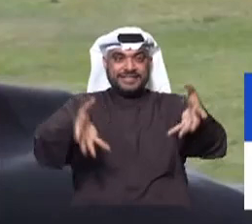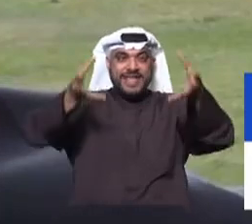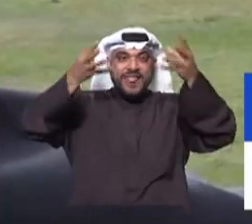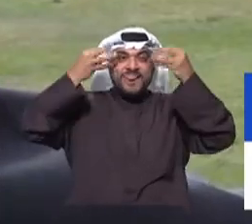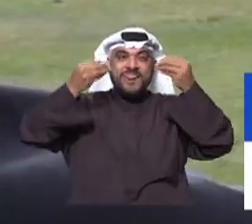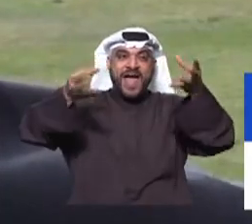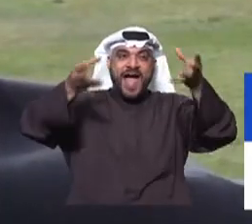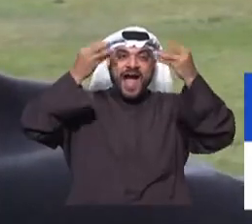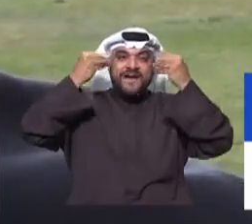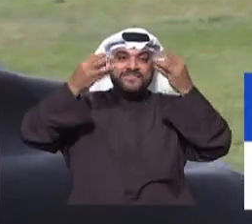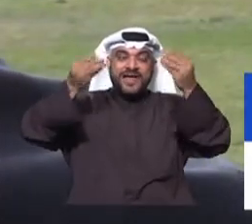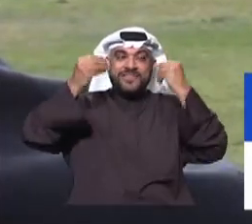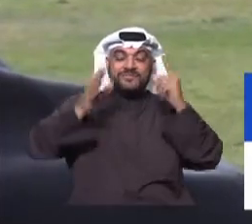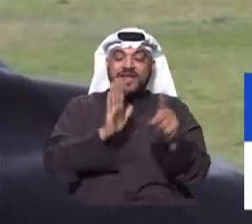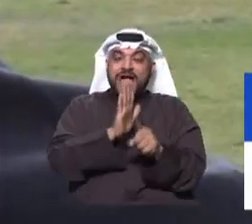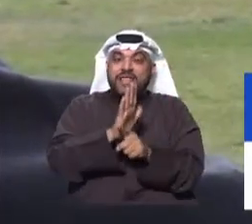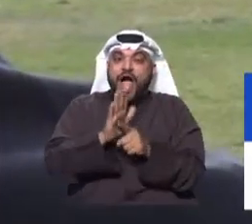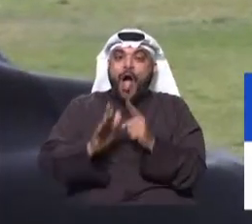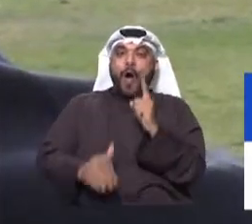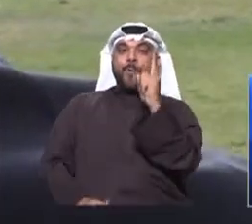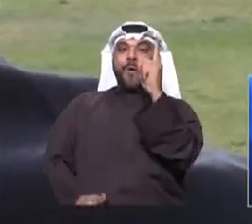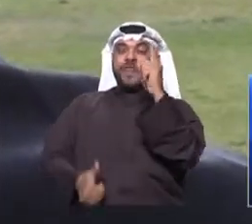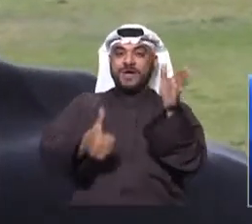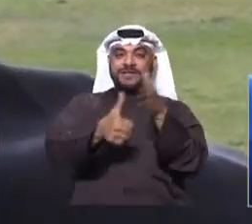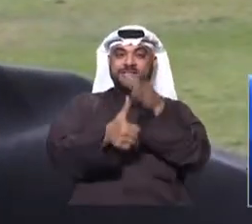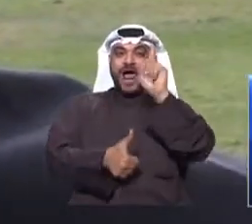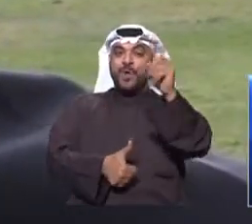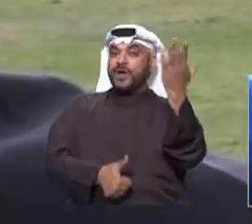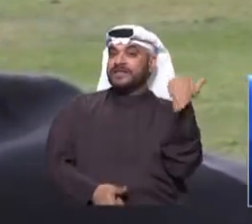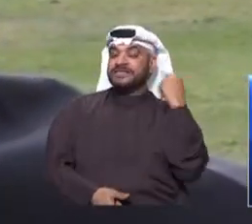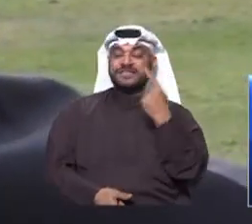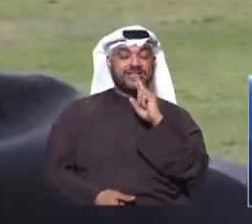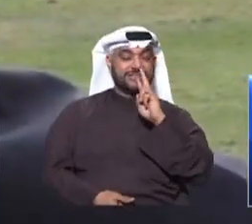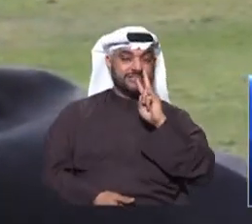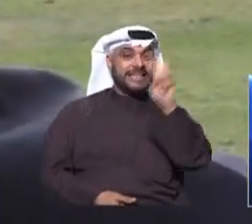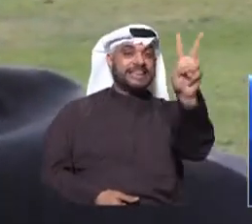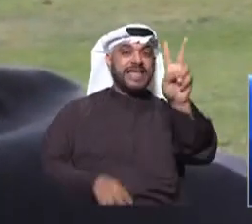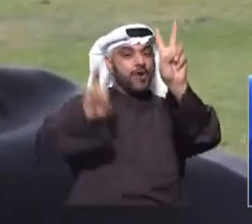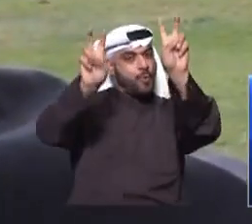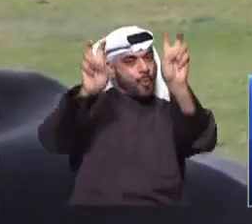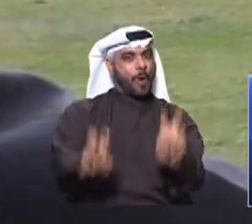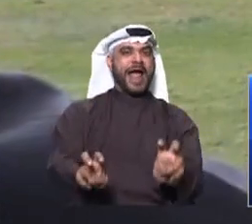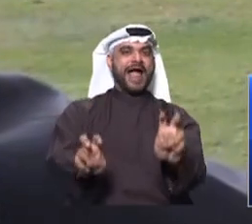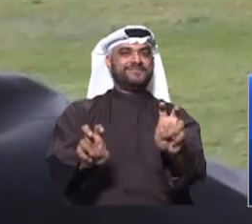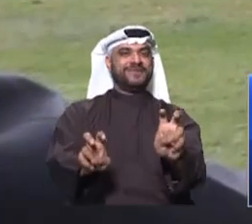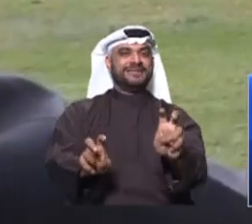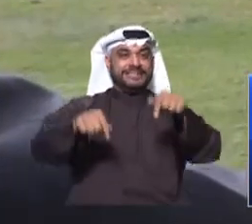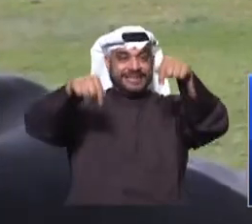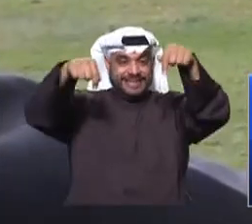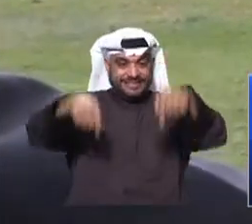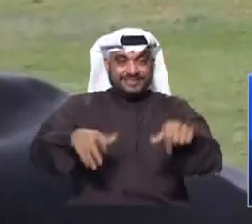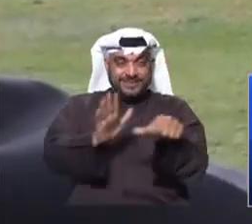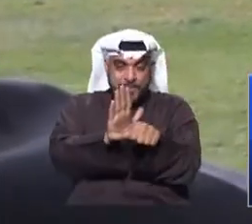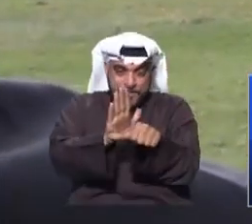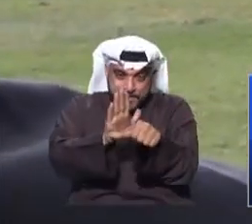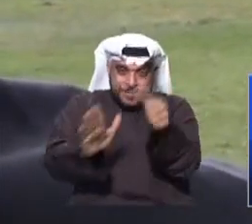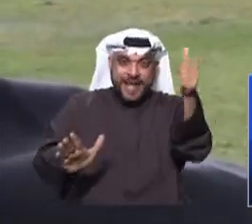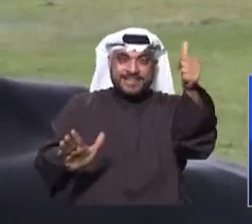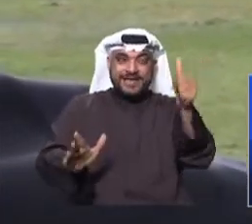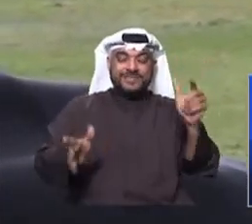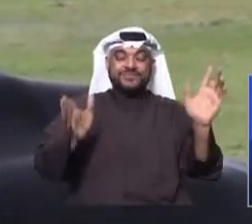الجمايل، وهذه أول فعالية للمركز بعد توقف لمدة عامين. هذه الفعالية هي